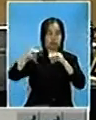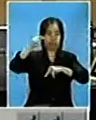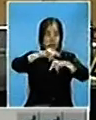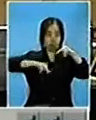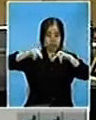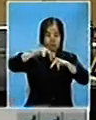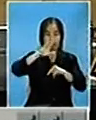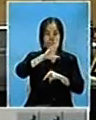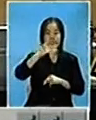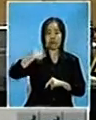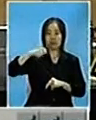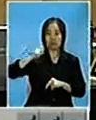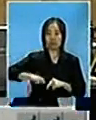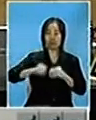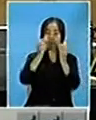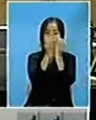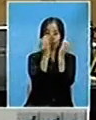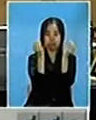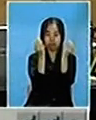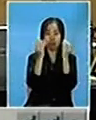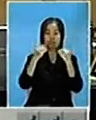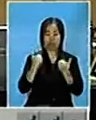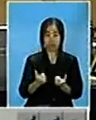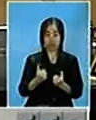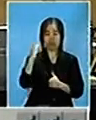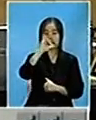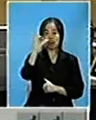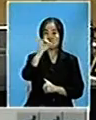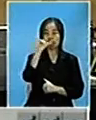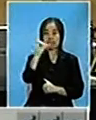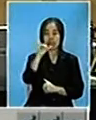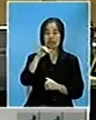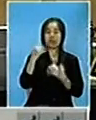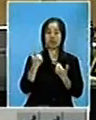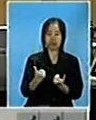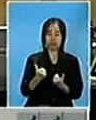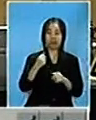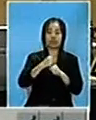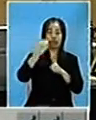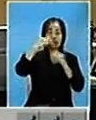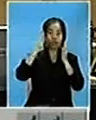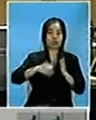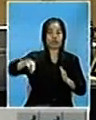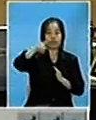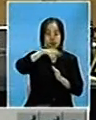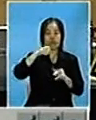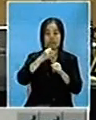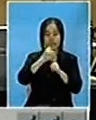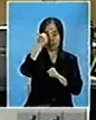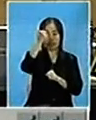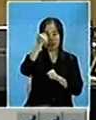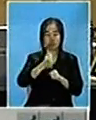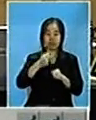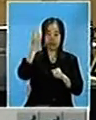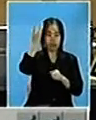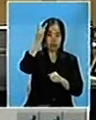รัฐธรรมนูญนะครับฉะนั้นเรื่องนี้ยังไม่มีนะครับก็ทุกท่านก็สามารถพิพากษาวิจารณ์ได้ถ้า